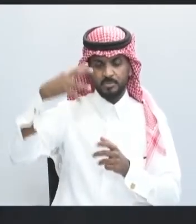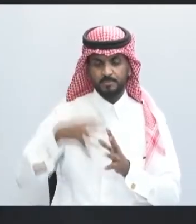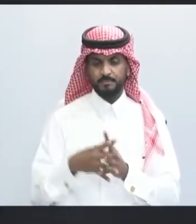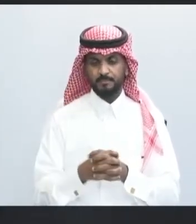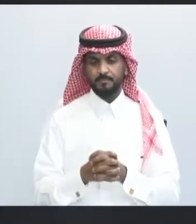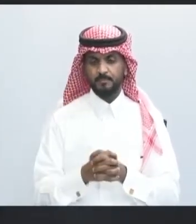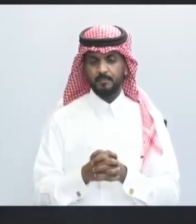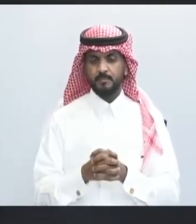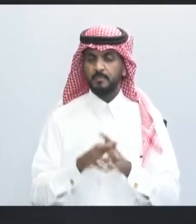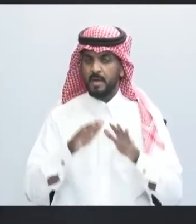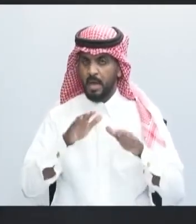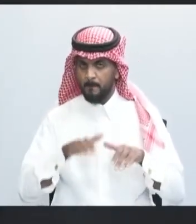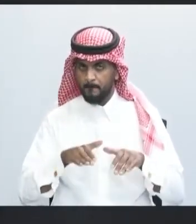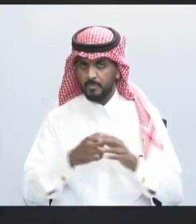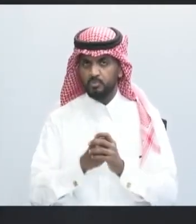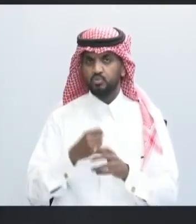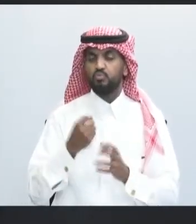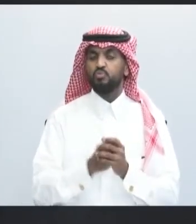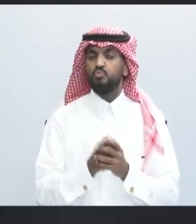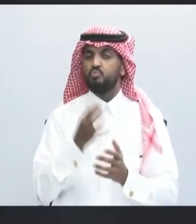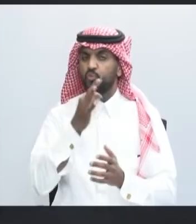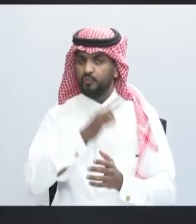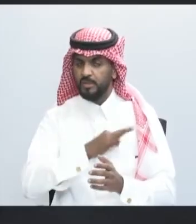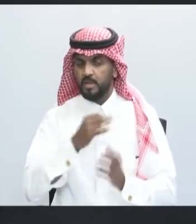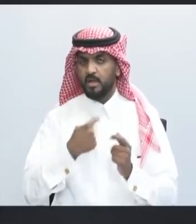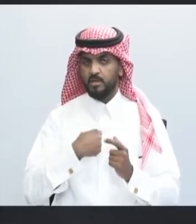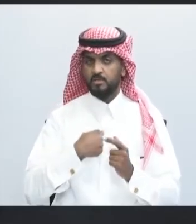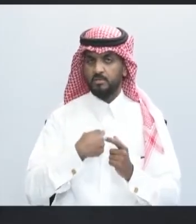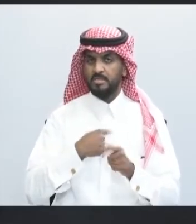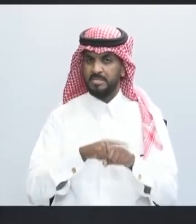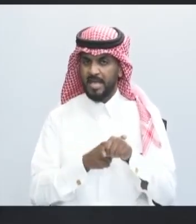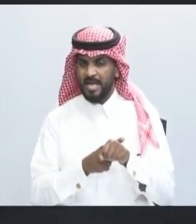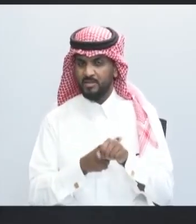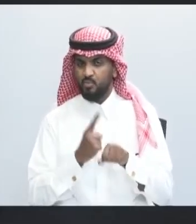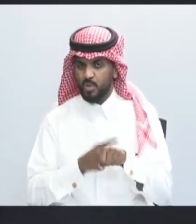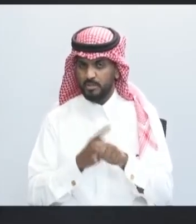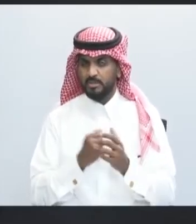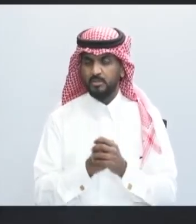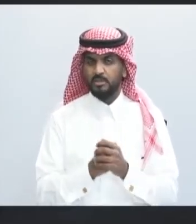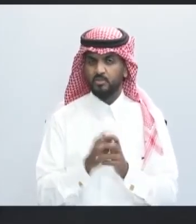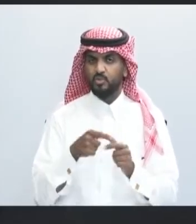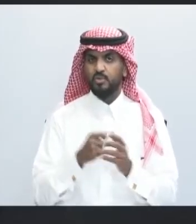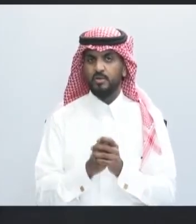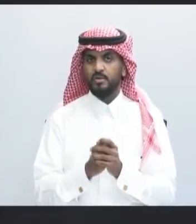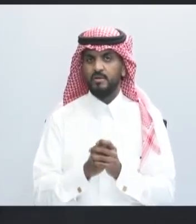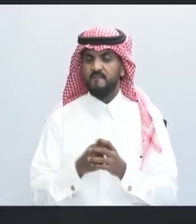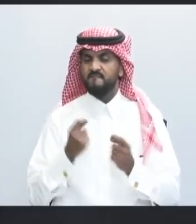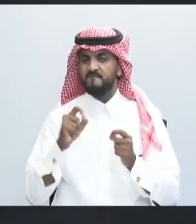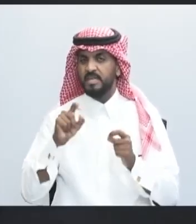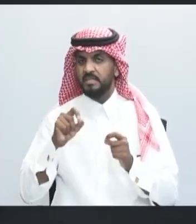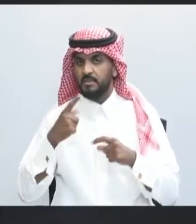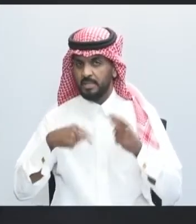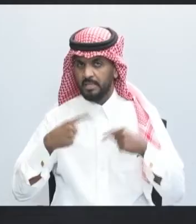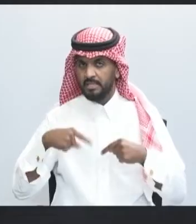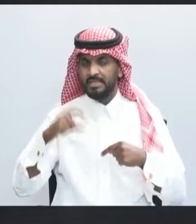نعم هي الشمس مفيده ونحتاج تعرض لها في ساعات محدده للحصول على فيتامين د